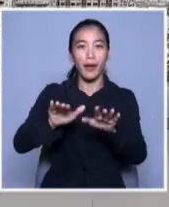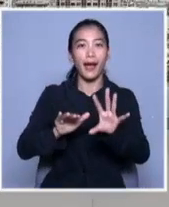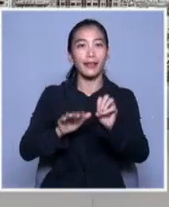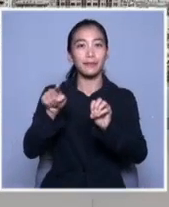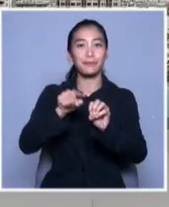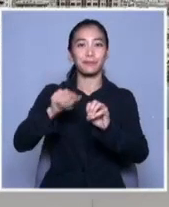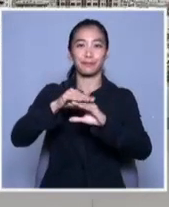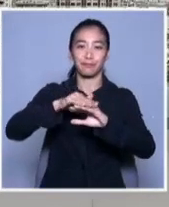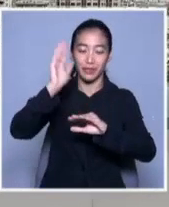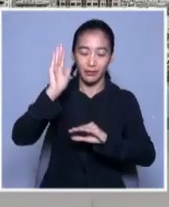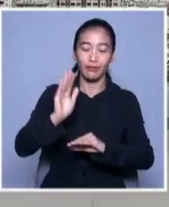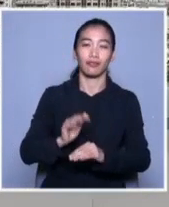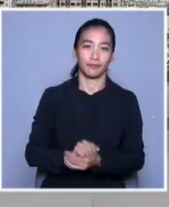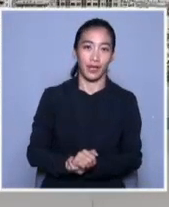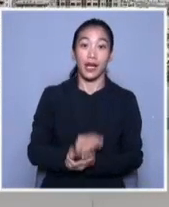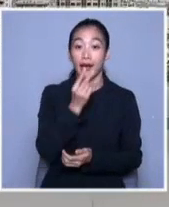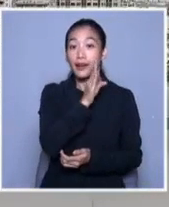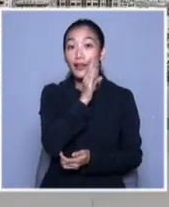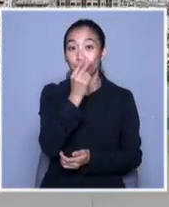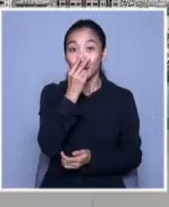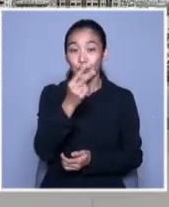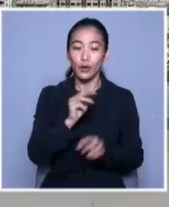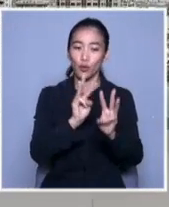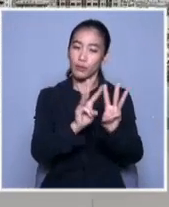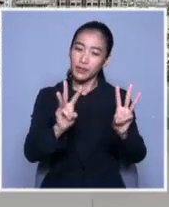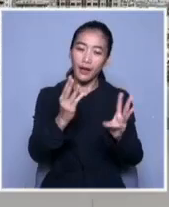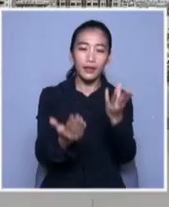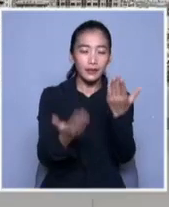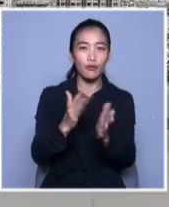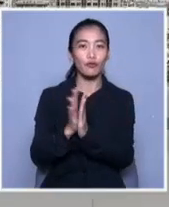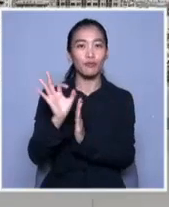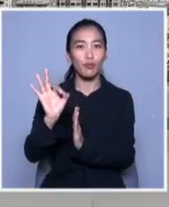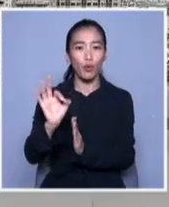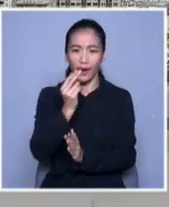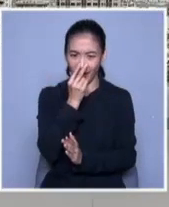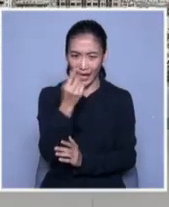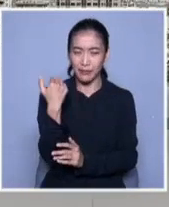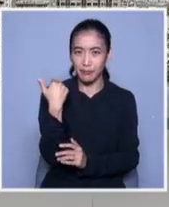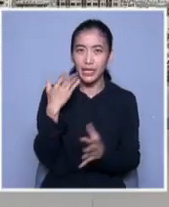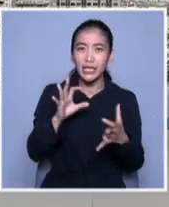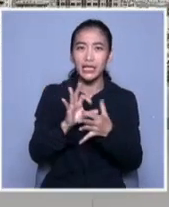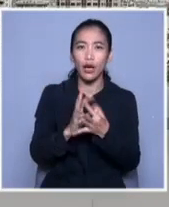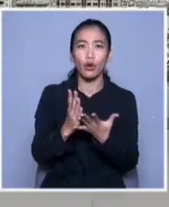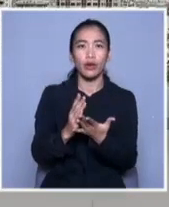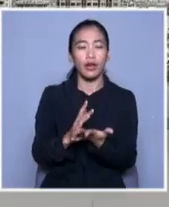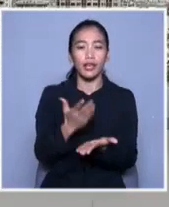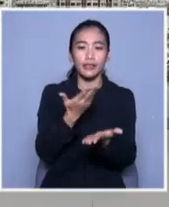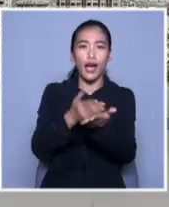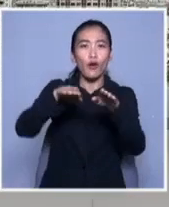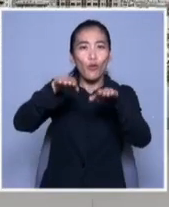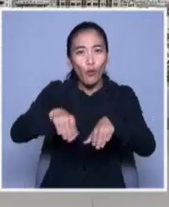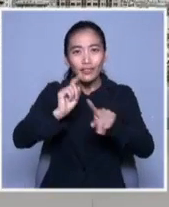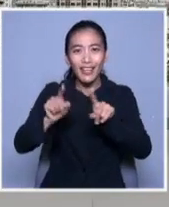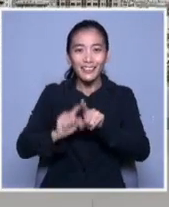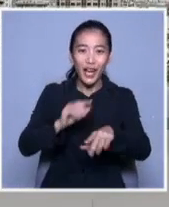ลานี้ถ้าเราไปดูนะคะตามเว็บไซต์หรือว่าใน Facebook เองเนี่ยจะเห็นว่าโปรโมชั่นดึงดูดใจจริงๆเลยนะคะ ใช่ค่ะเราไปเ